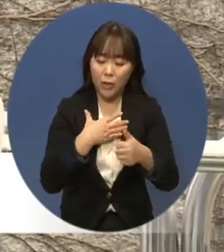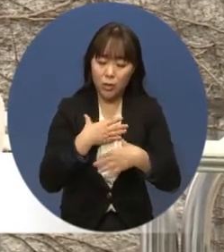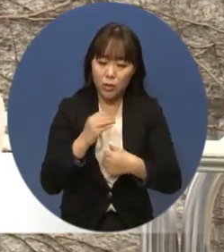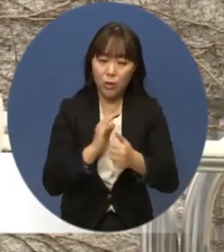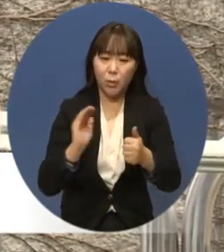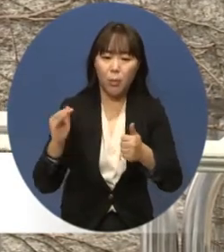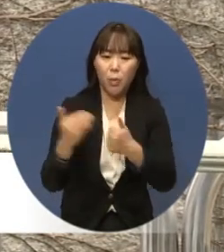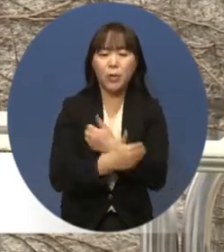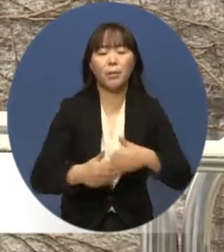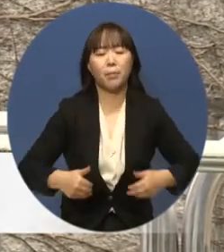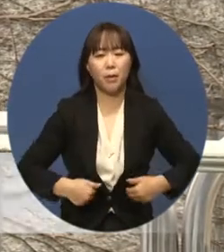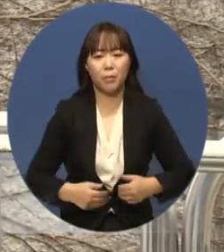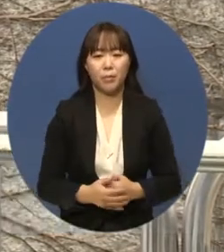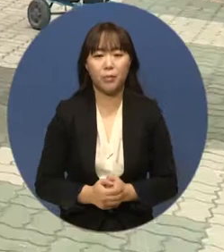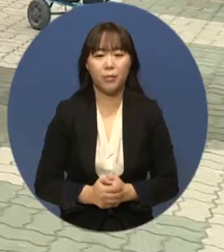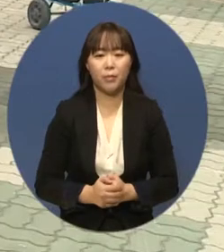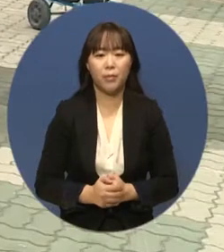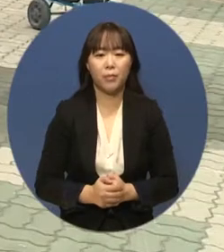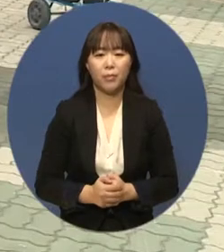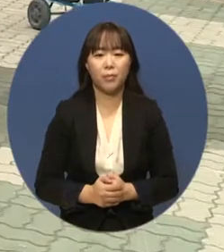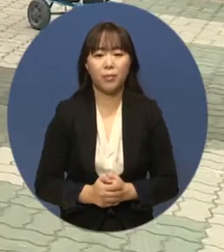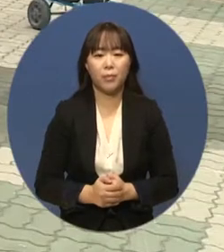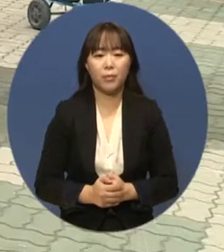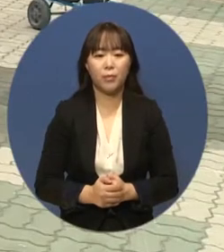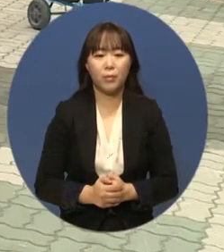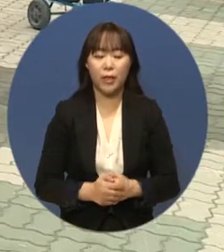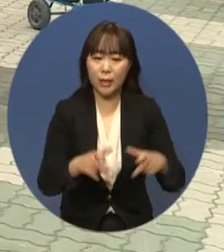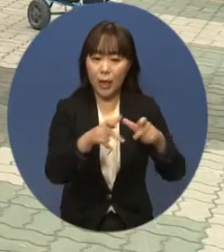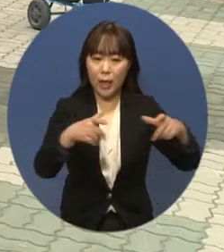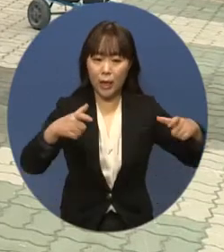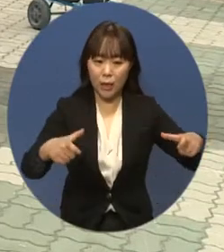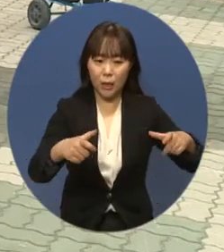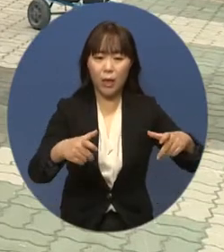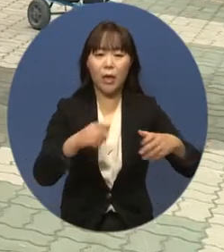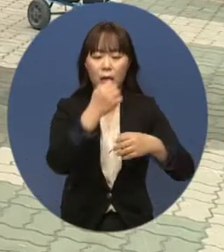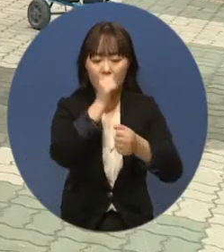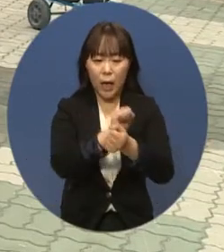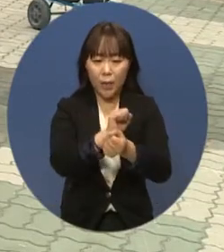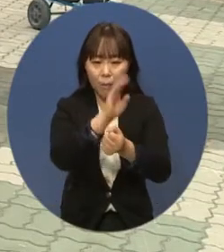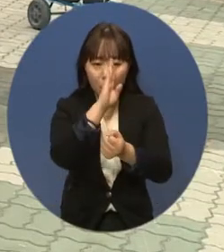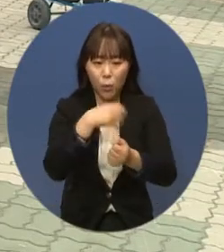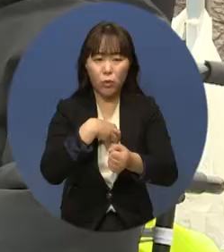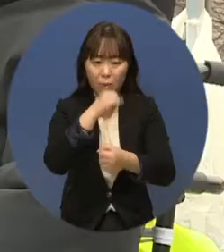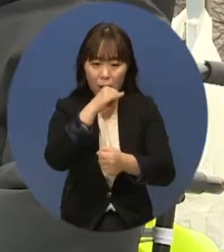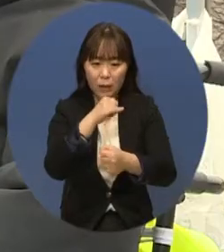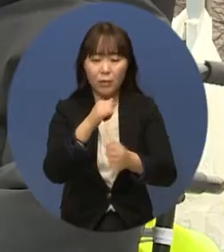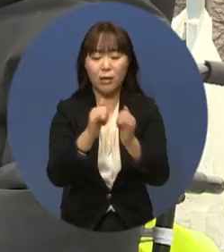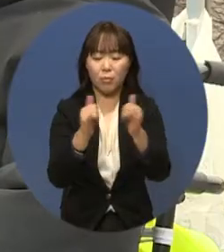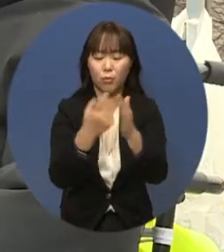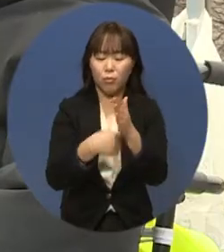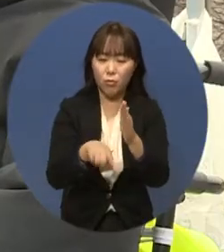안전을 보장받아야 하기 때문입니다. 한편 장애계는 감염병 위험에 놓인 당사자들을 위해